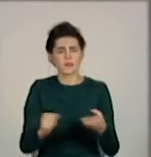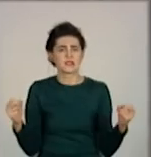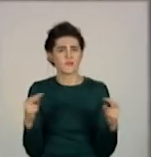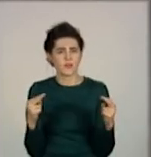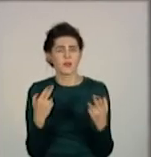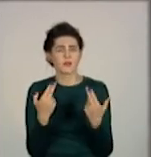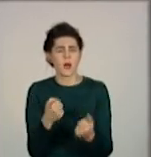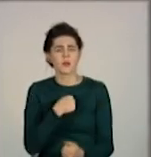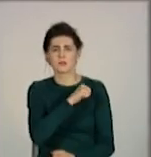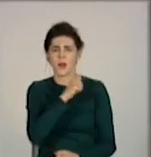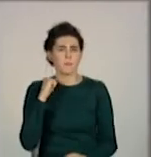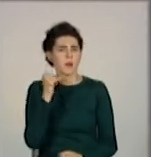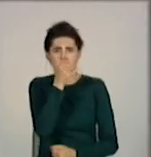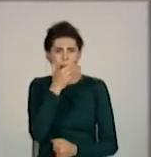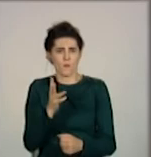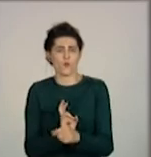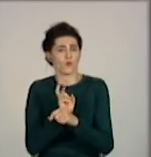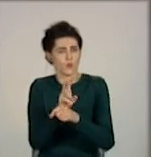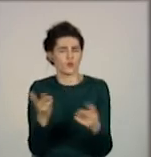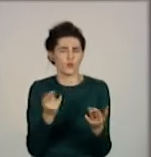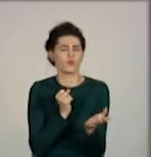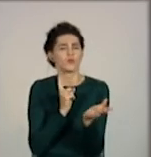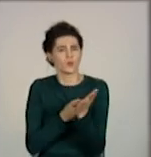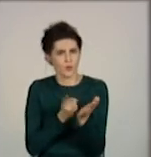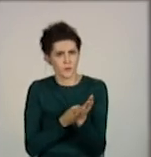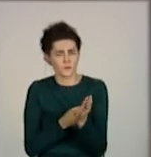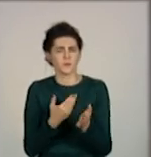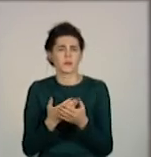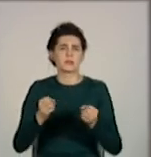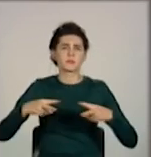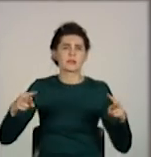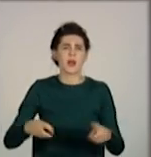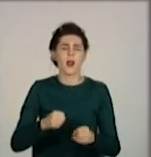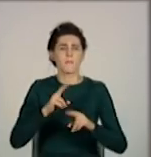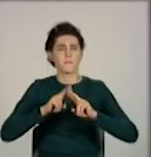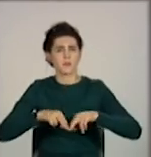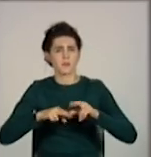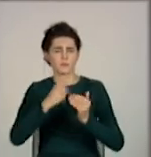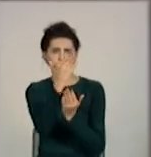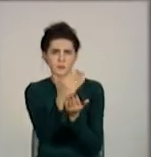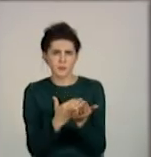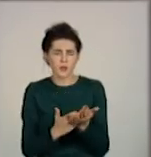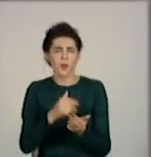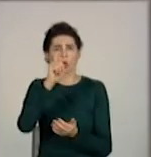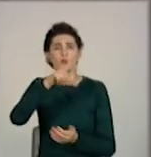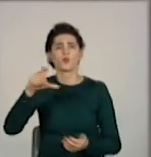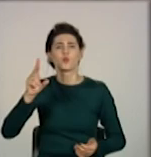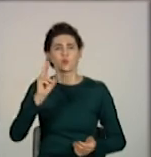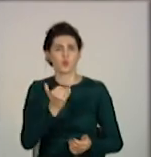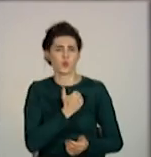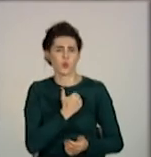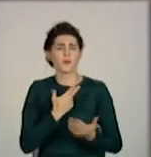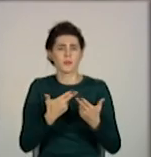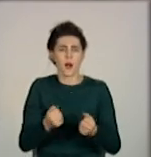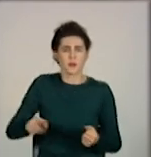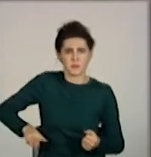людина самостійно не може пересуватися. Або видно з паспортних даних, що людина, яка хоче отримати адміністративну